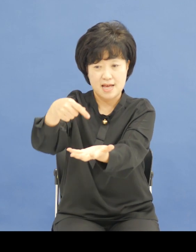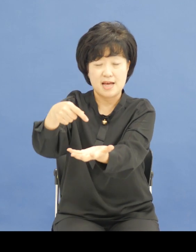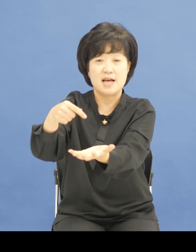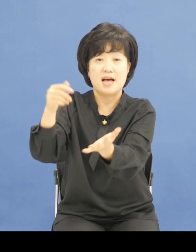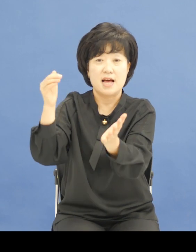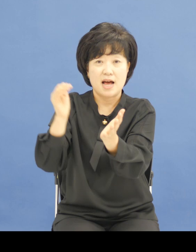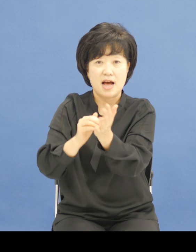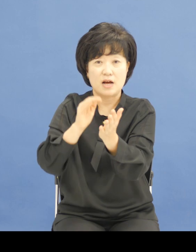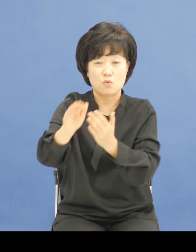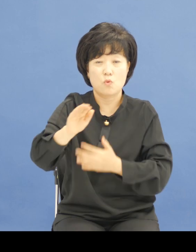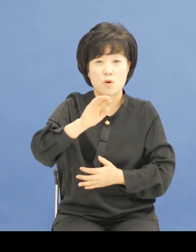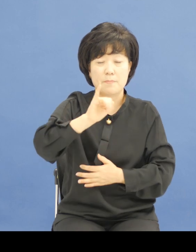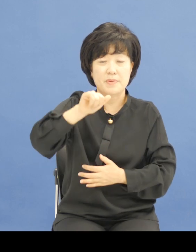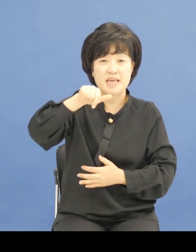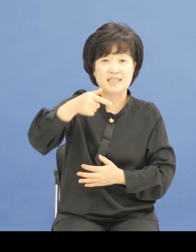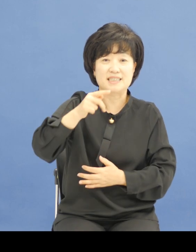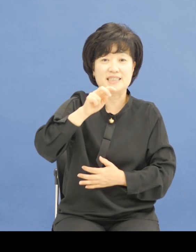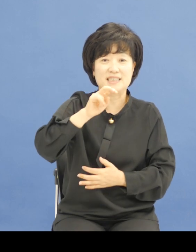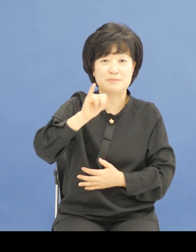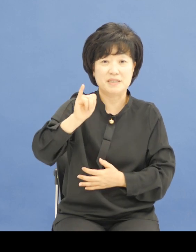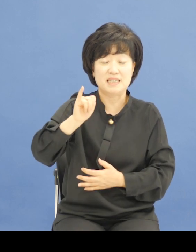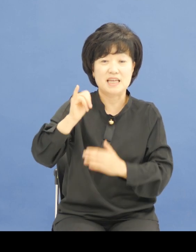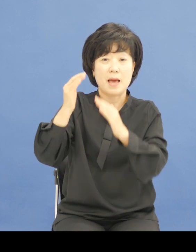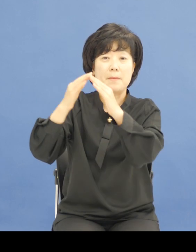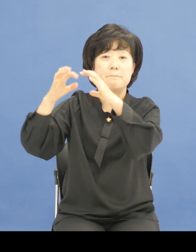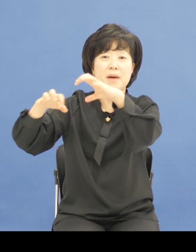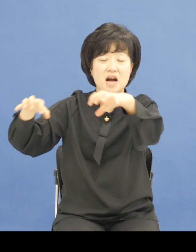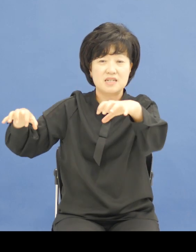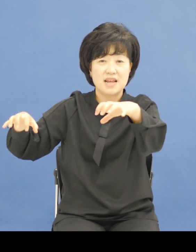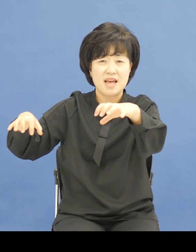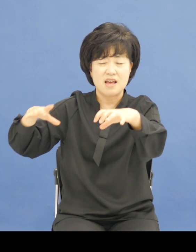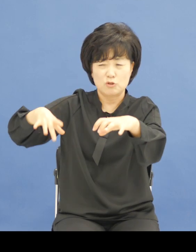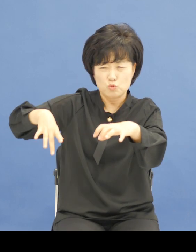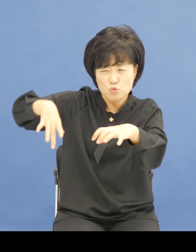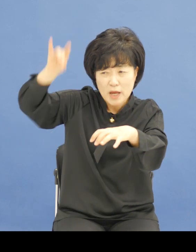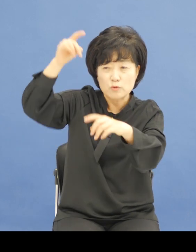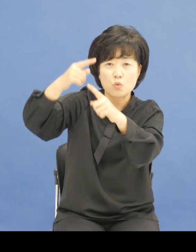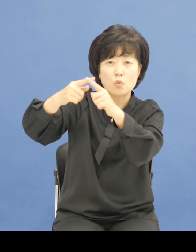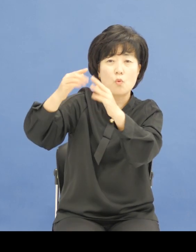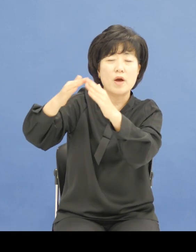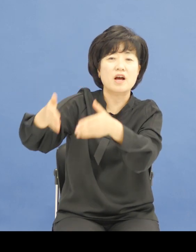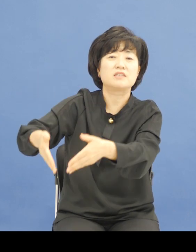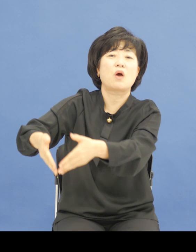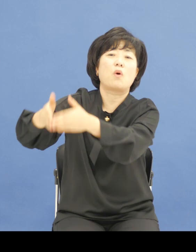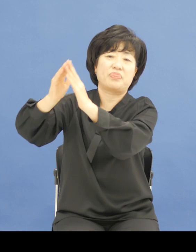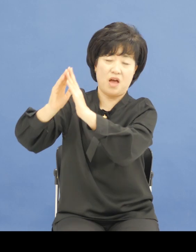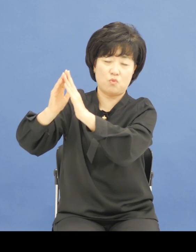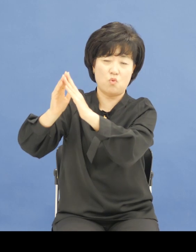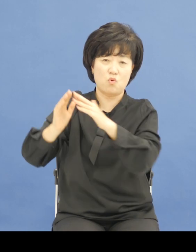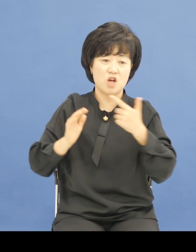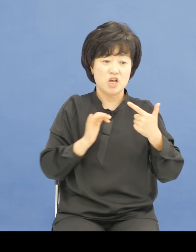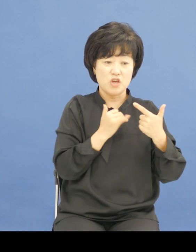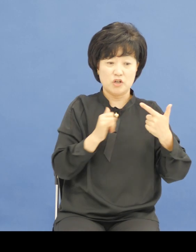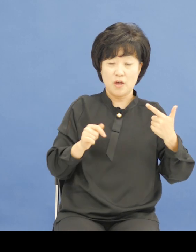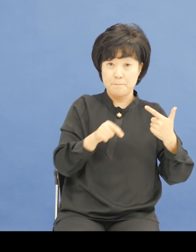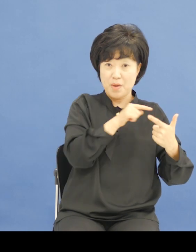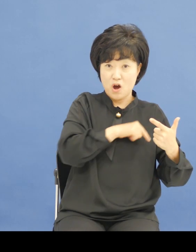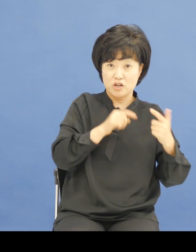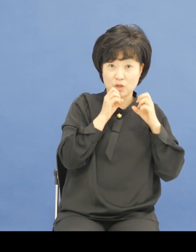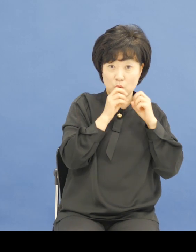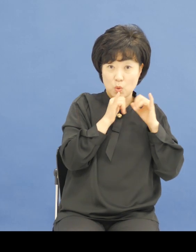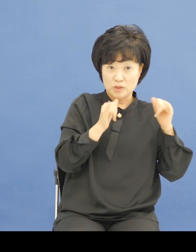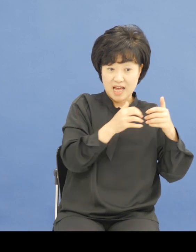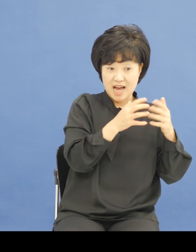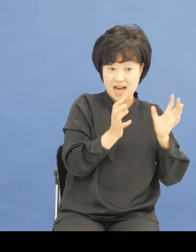거기서 이제 피그미 마을에 최초의 교회가 섰다고 우리를 초청을 했어요. 네. 우리 이제 여섯 명의 단기 선교팀을 초청을 해서